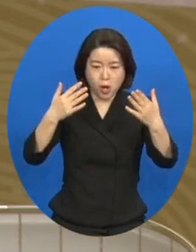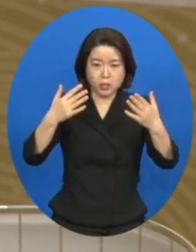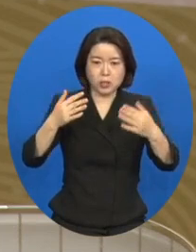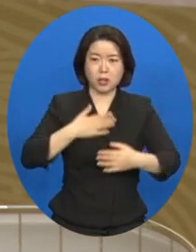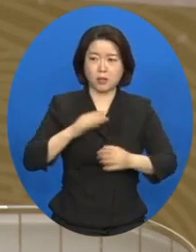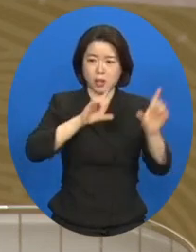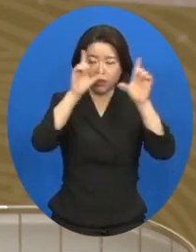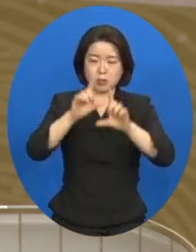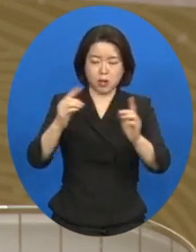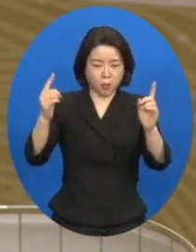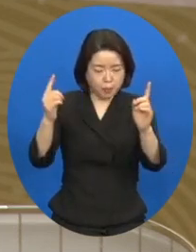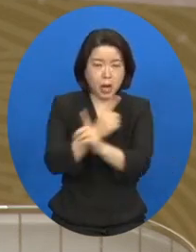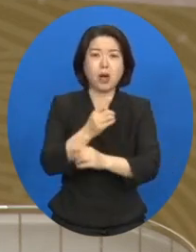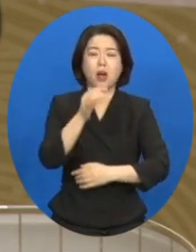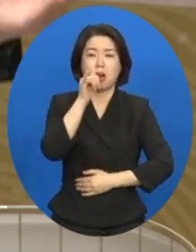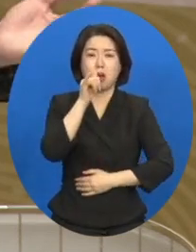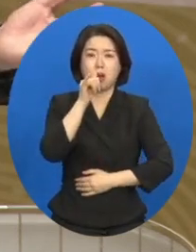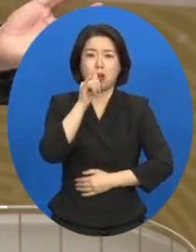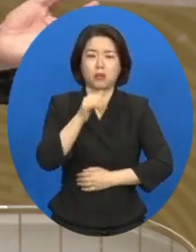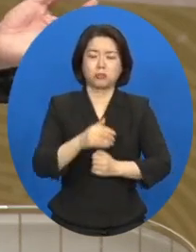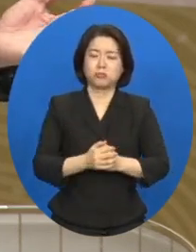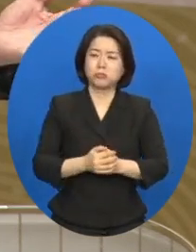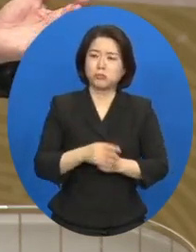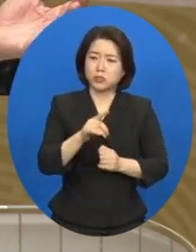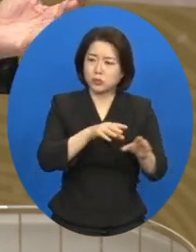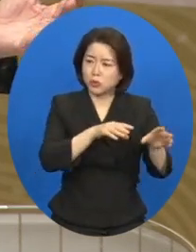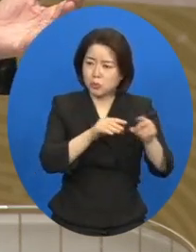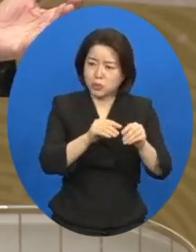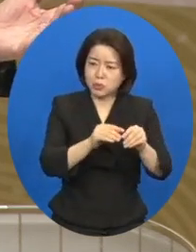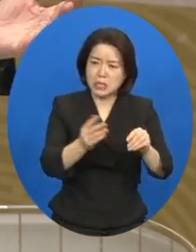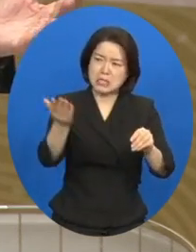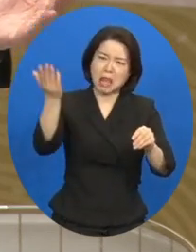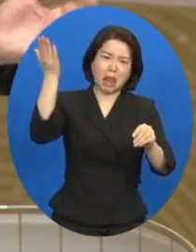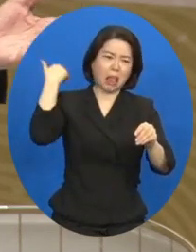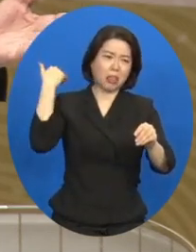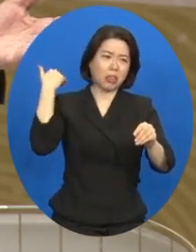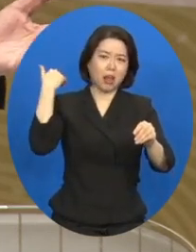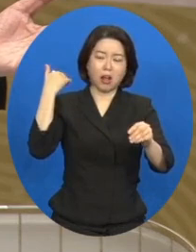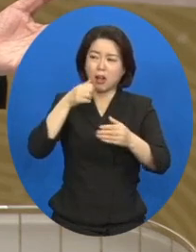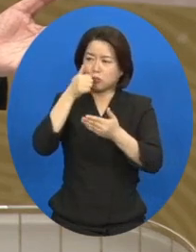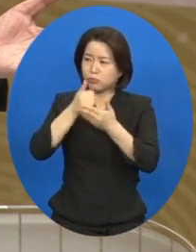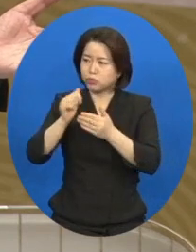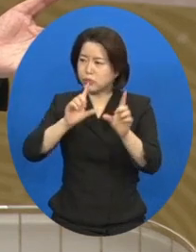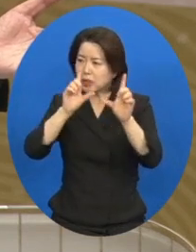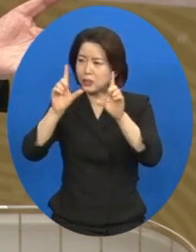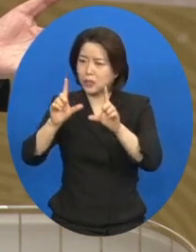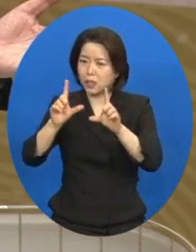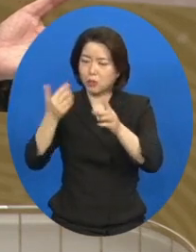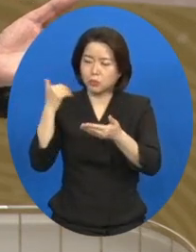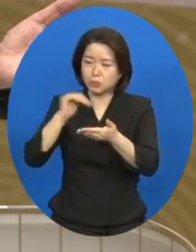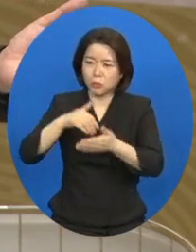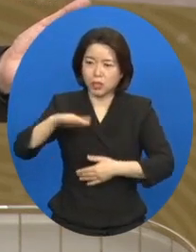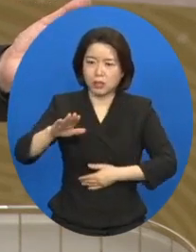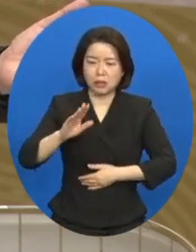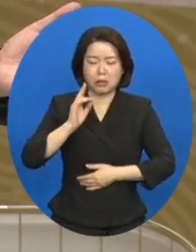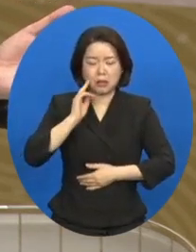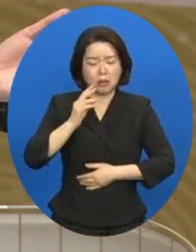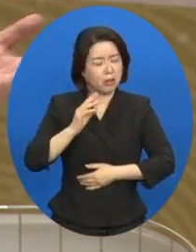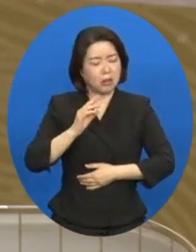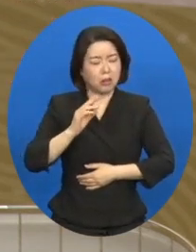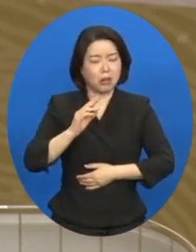바뀌었는데 이제 다시 그 시절로 돌아간다고 생각하니 너무 끔찍합니다.